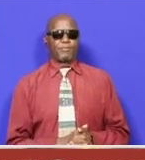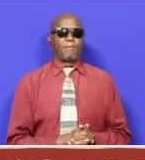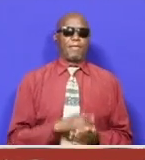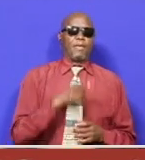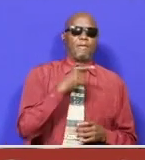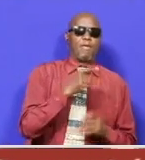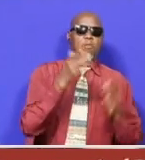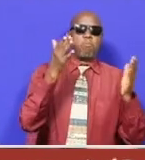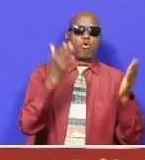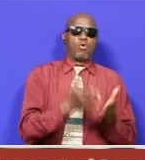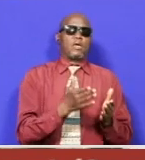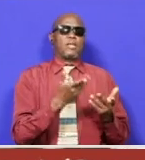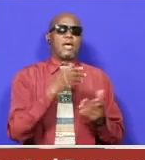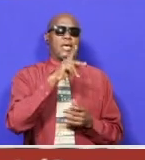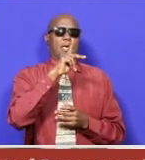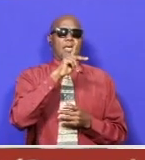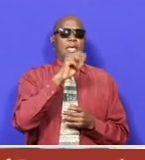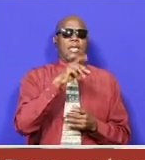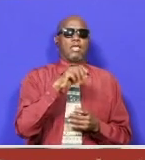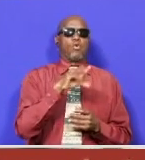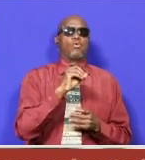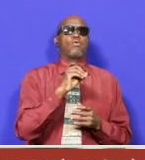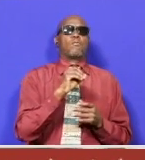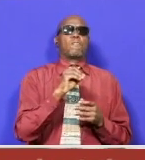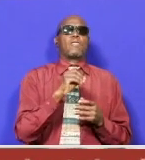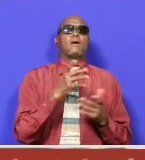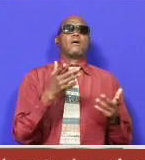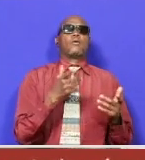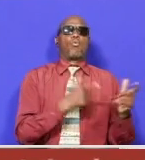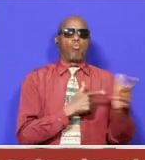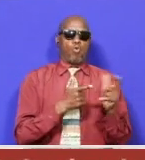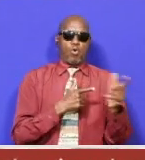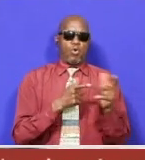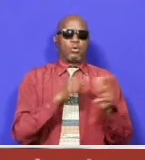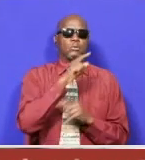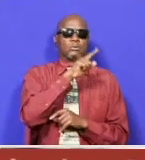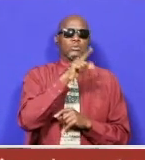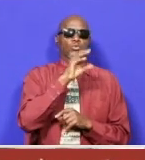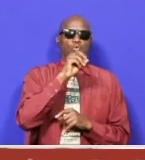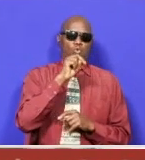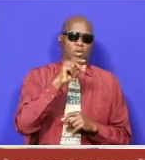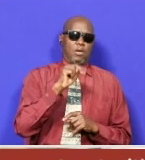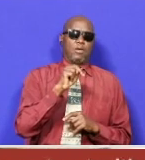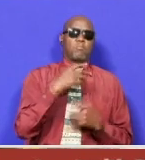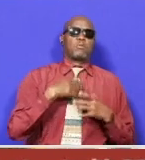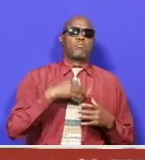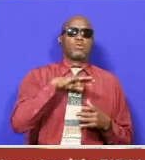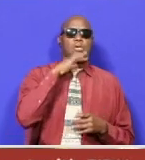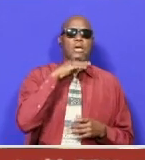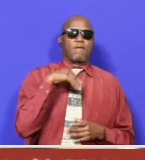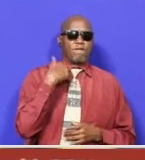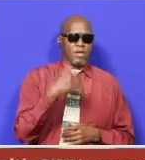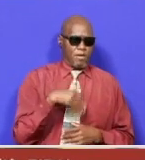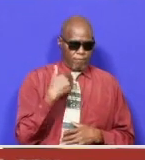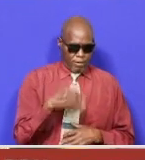Kerio, limekuwa bonde la vita. Ni bonde ambaye watu wanakufa kila siku na